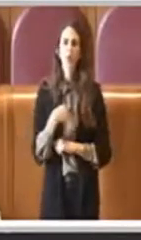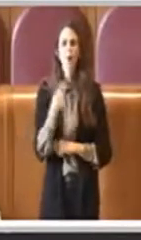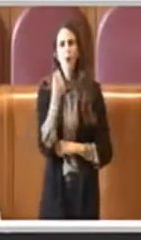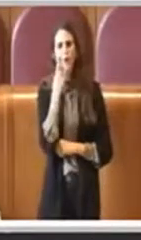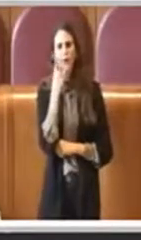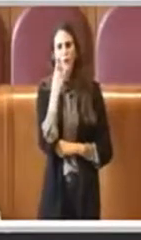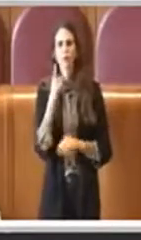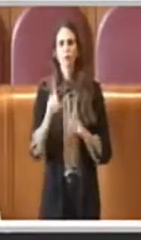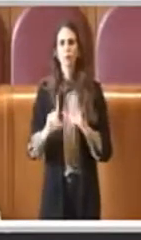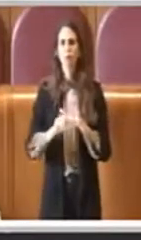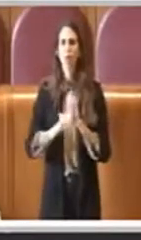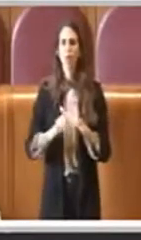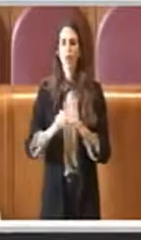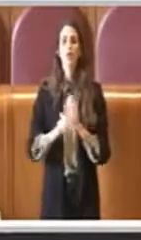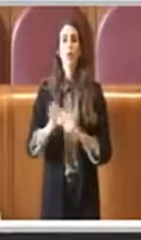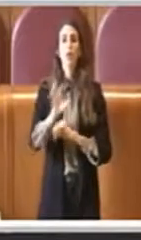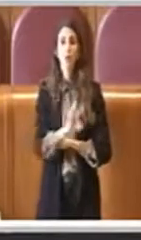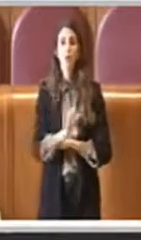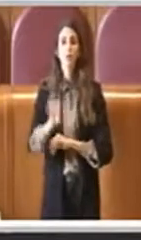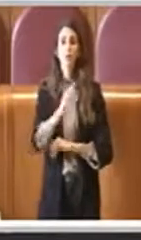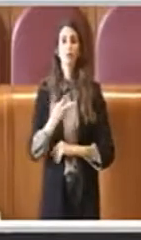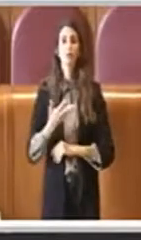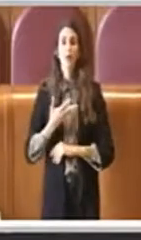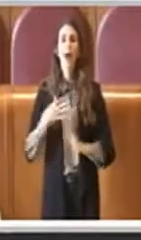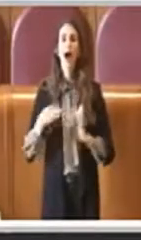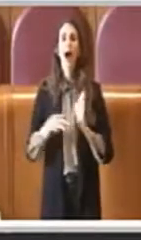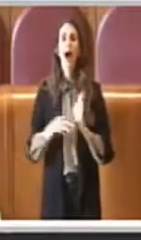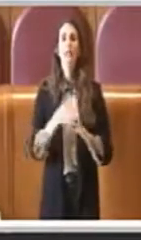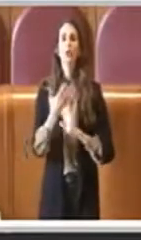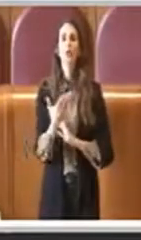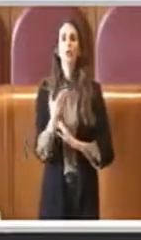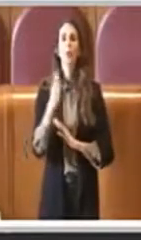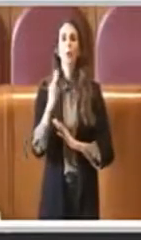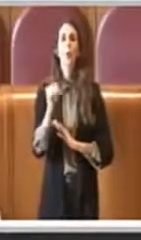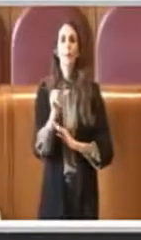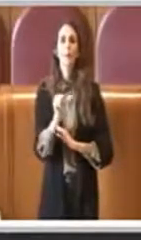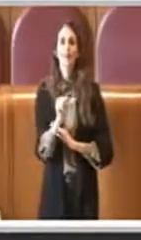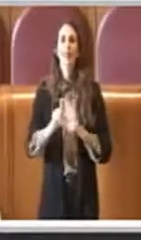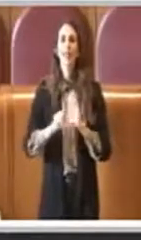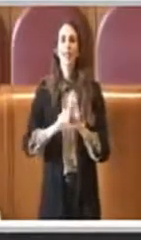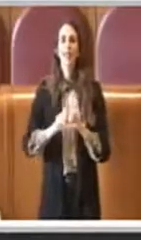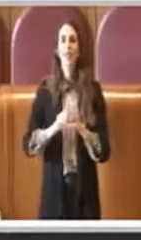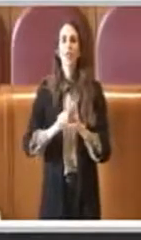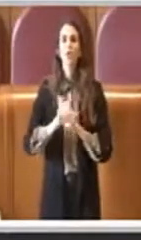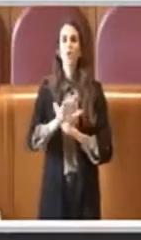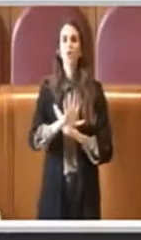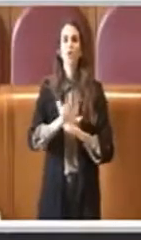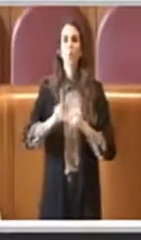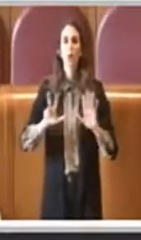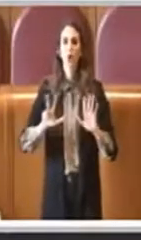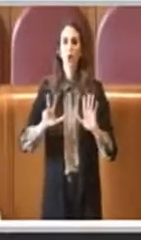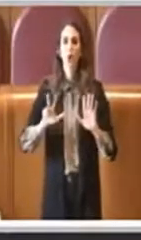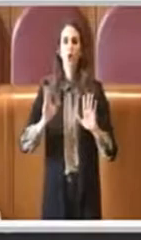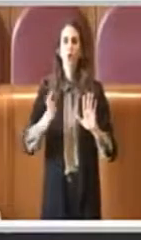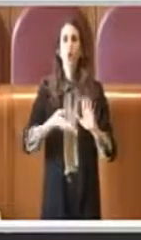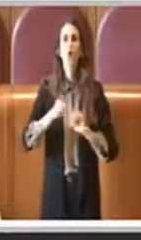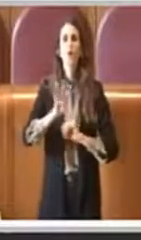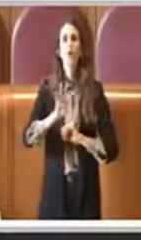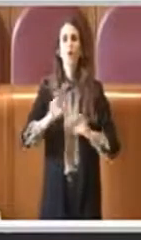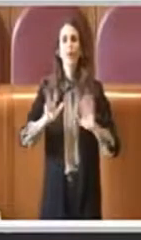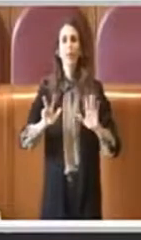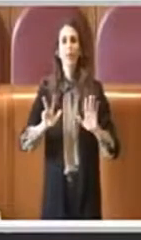normativa regionale, l'articolo 5 bis della legge 58 del 93, che quindi ci prescrive